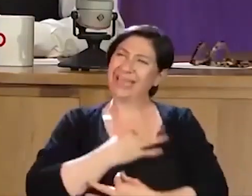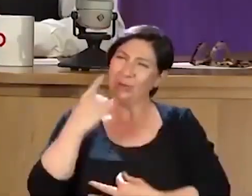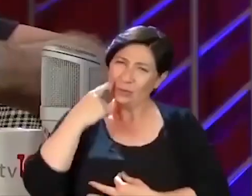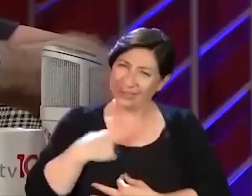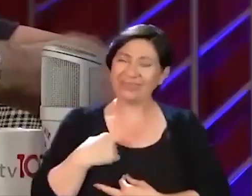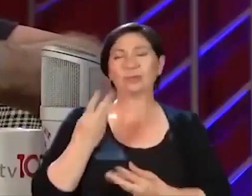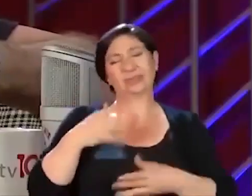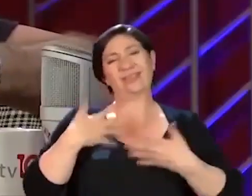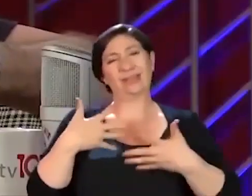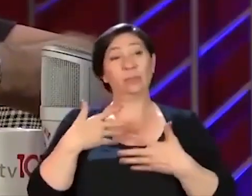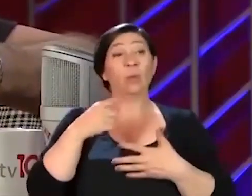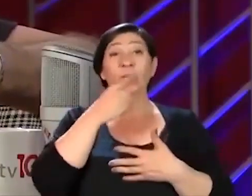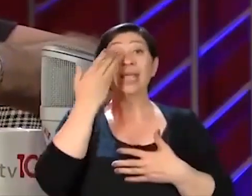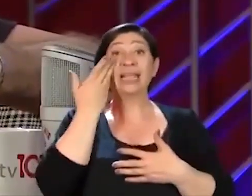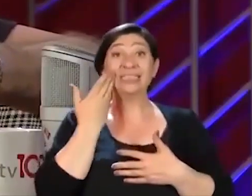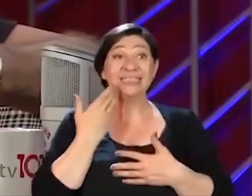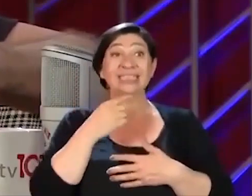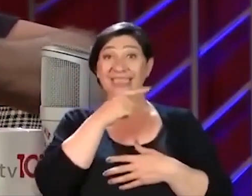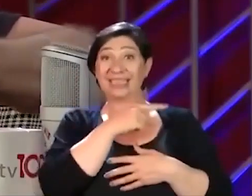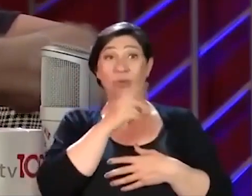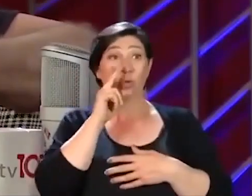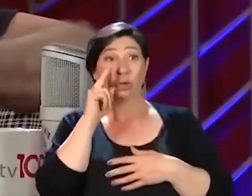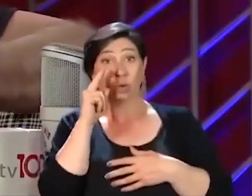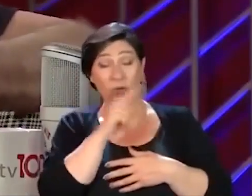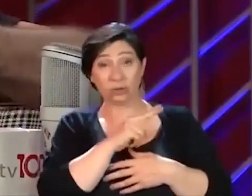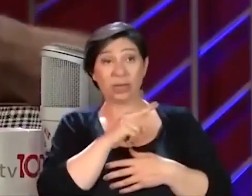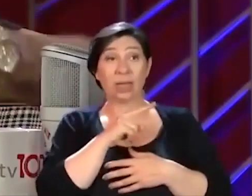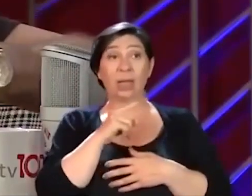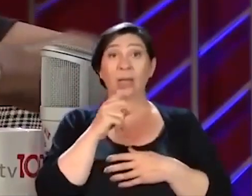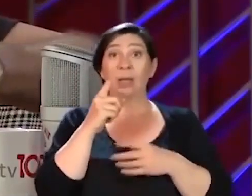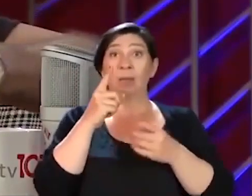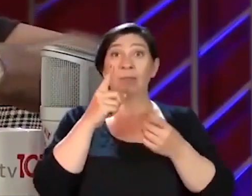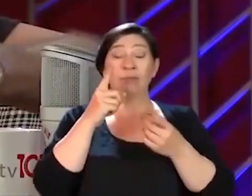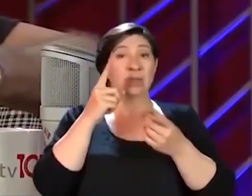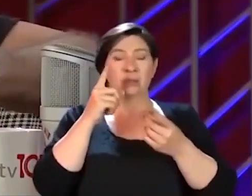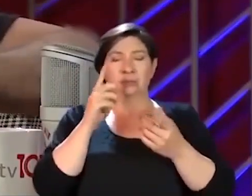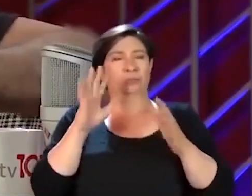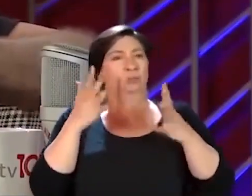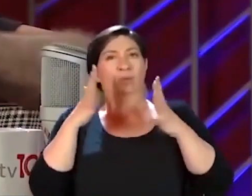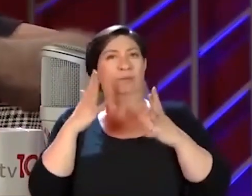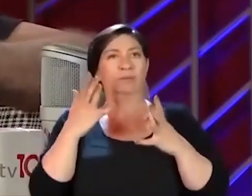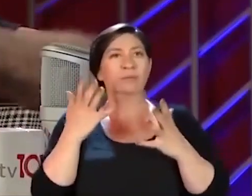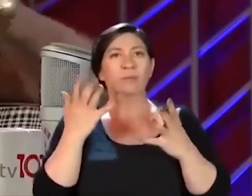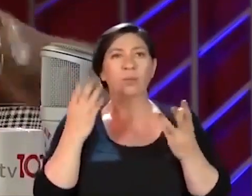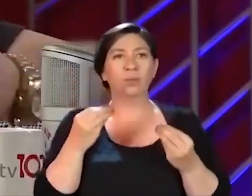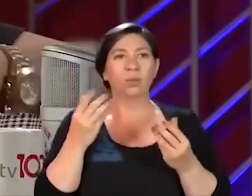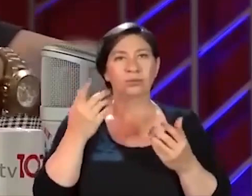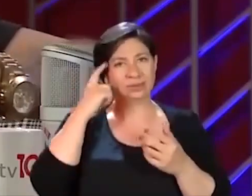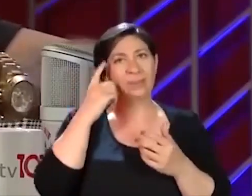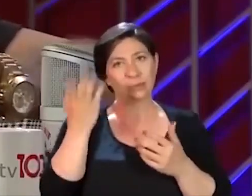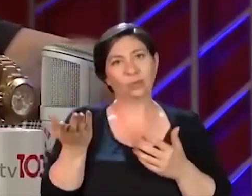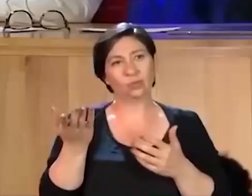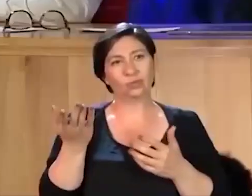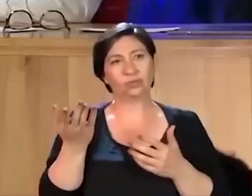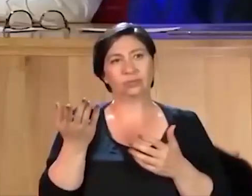duyarsanız diyorum tabi bu izlediğim şeyleri gördüklerinde bir olay bir çıkış oluyor o taraftan işte tahmin